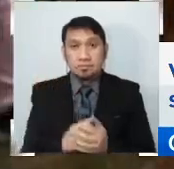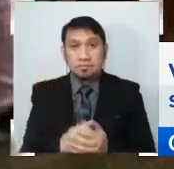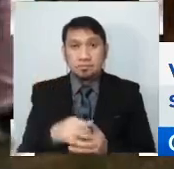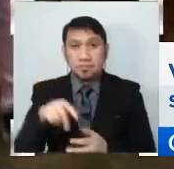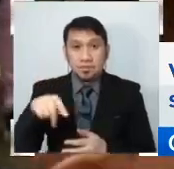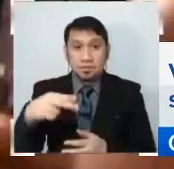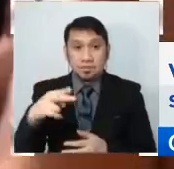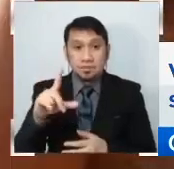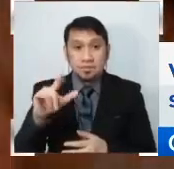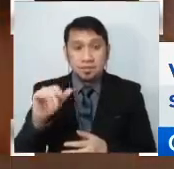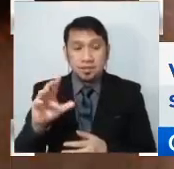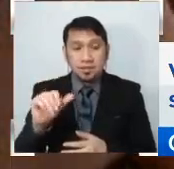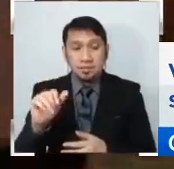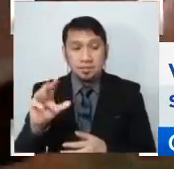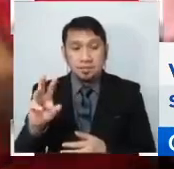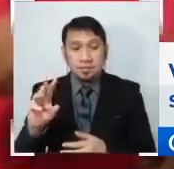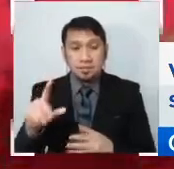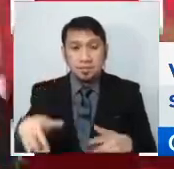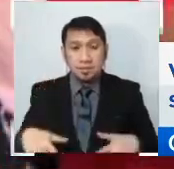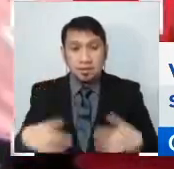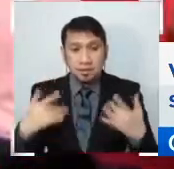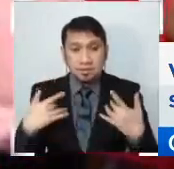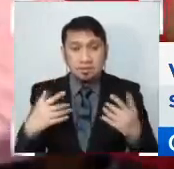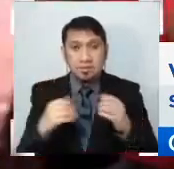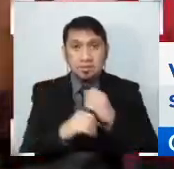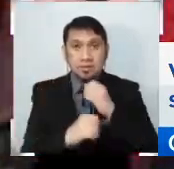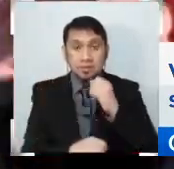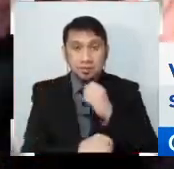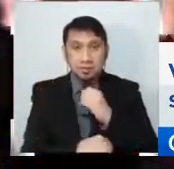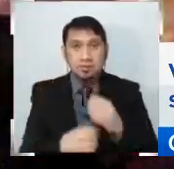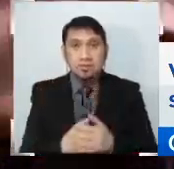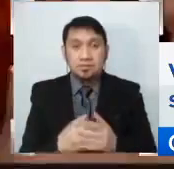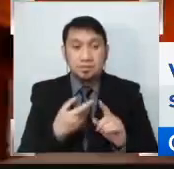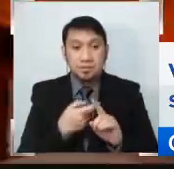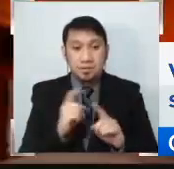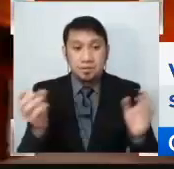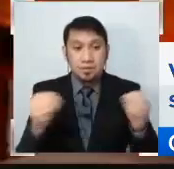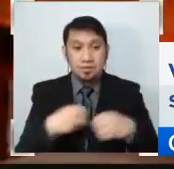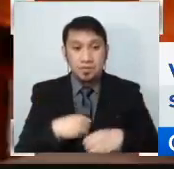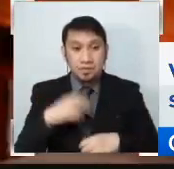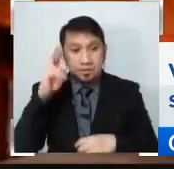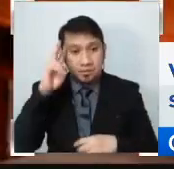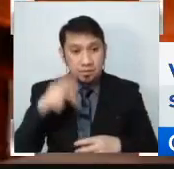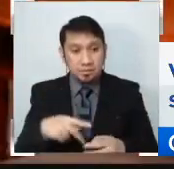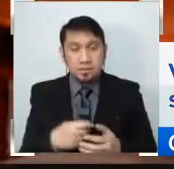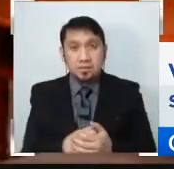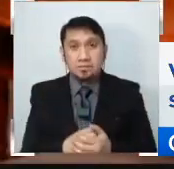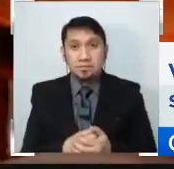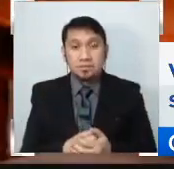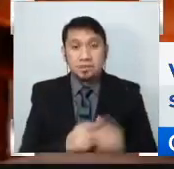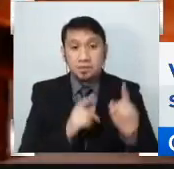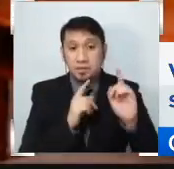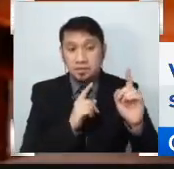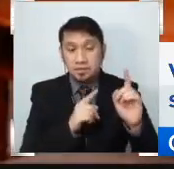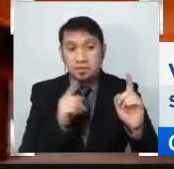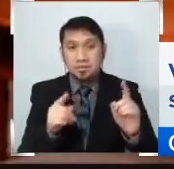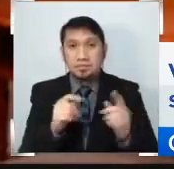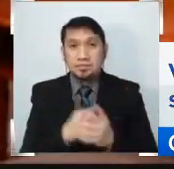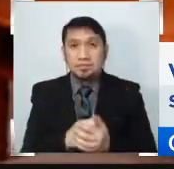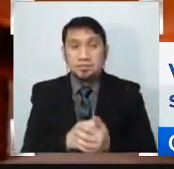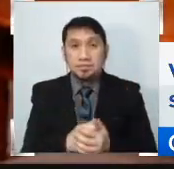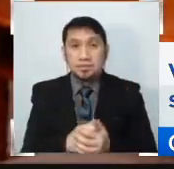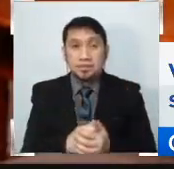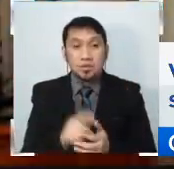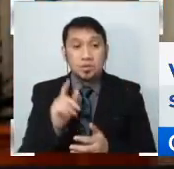bahagi ang proyekto ng Angat Buhay Program ng Office of the Vice President. Dumalo rin si Robredo sa Agri 2022